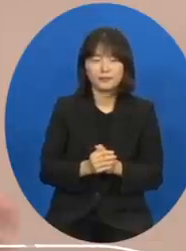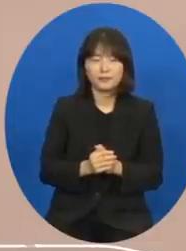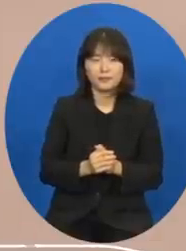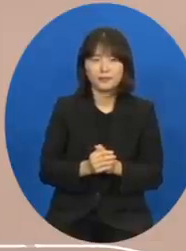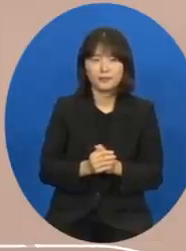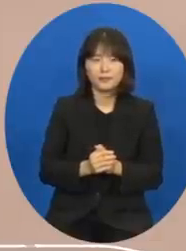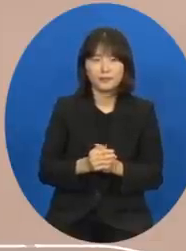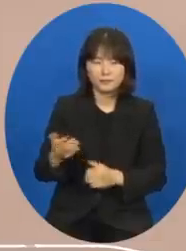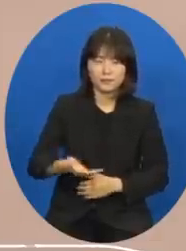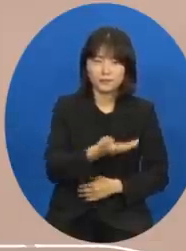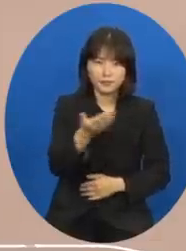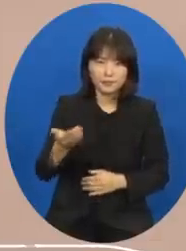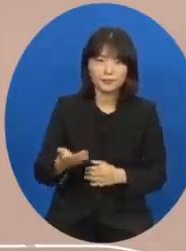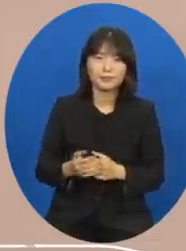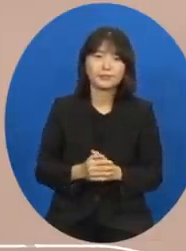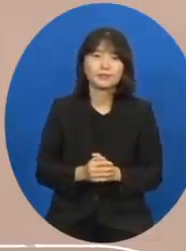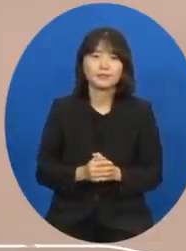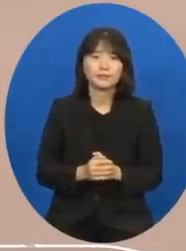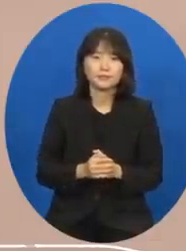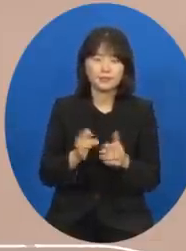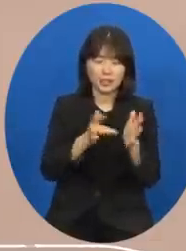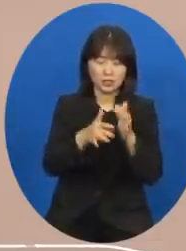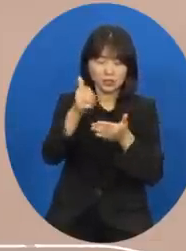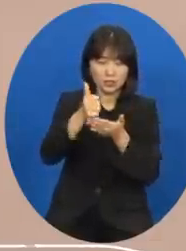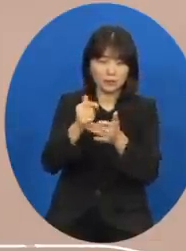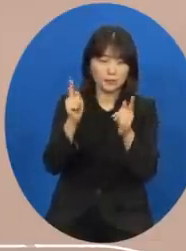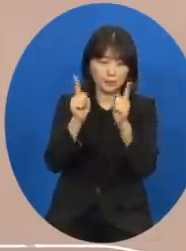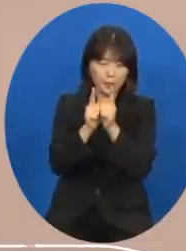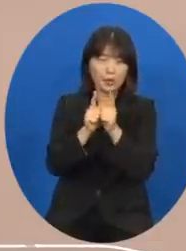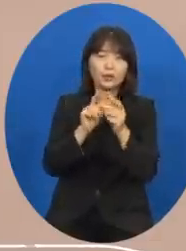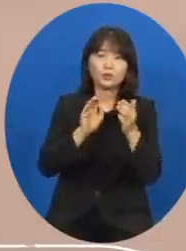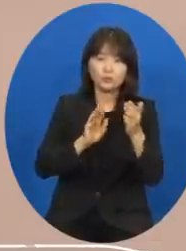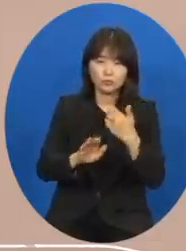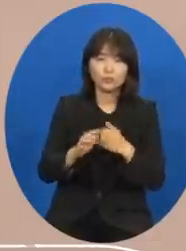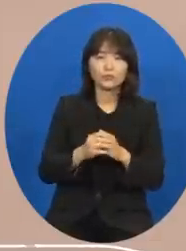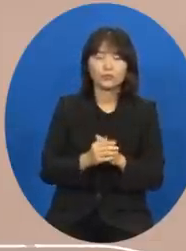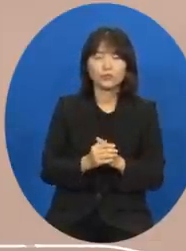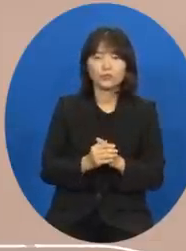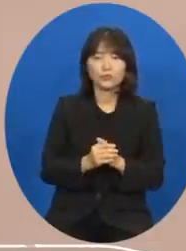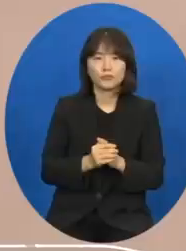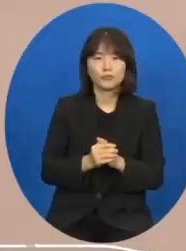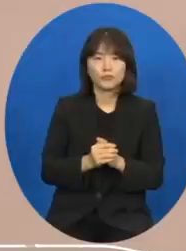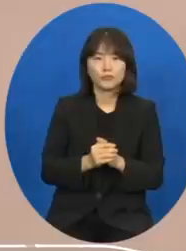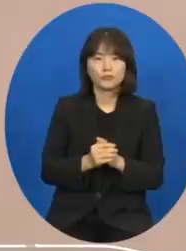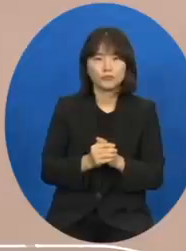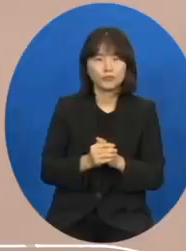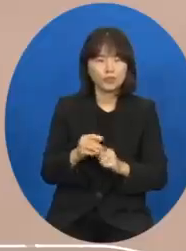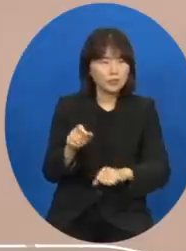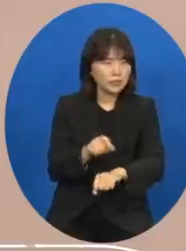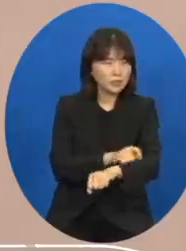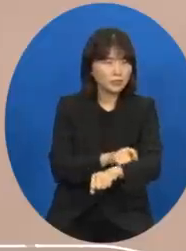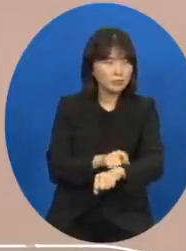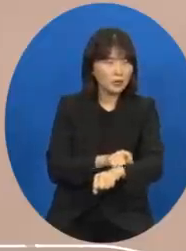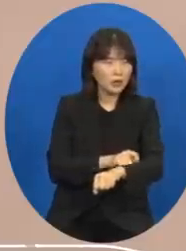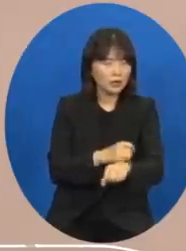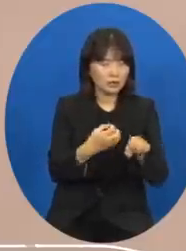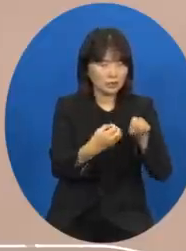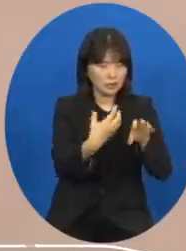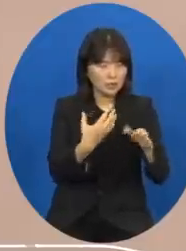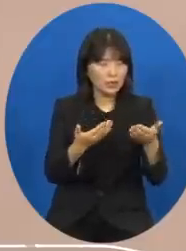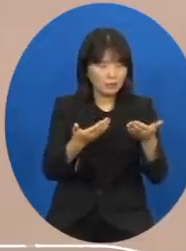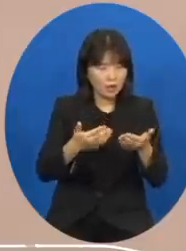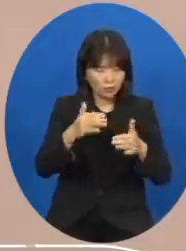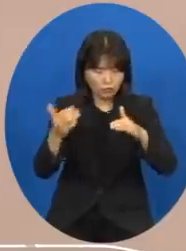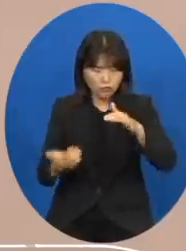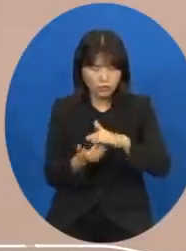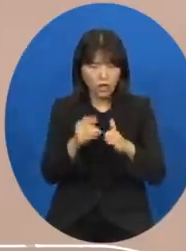자, 여러분, 예수님을 만나고 나면 그러면 뭘 특별하게 응답받고 이루어진 게